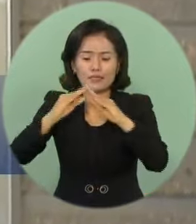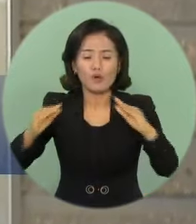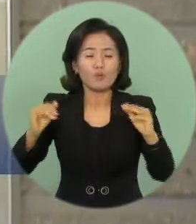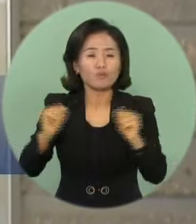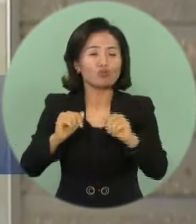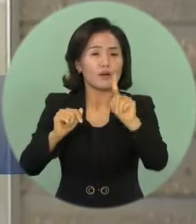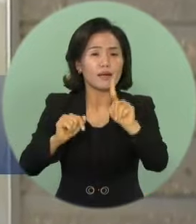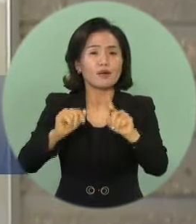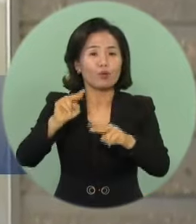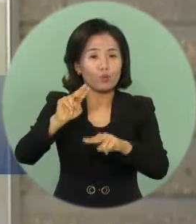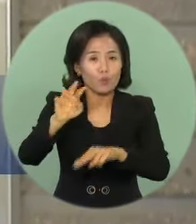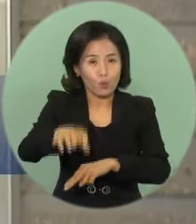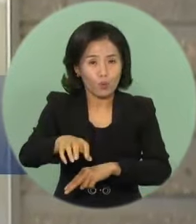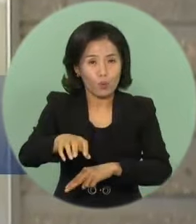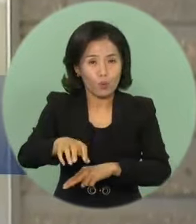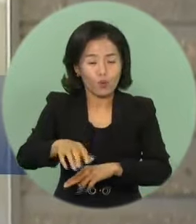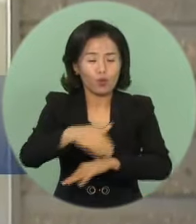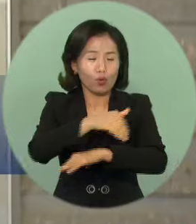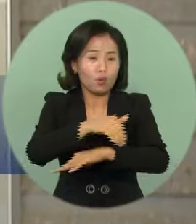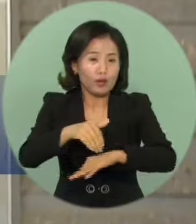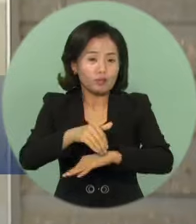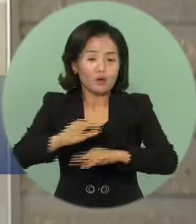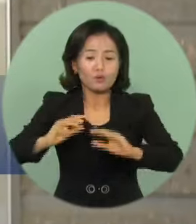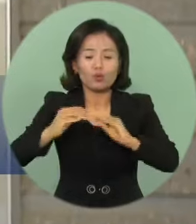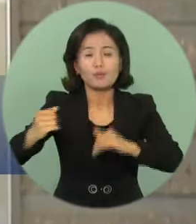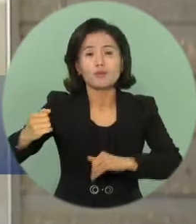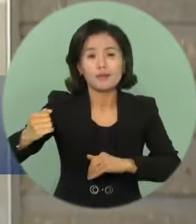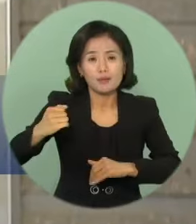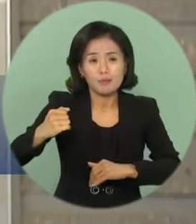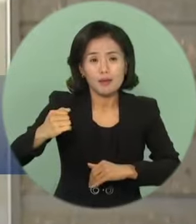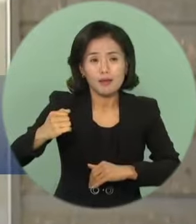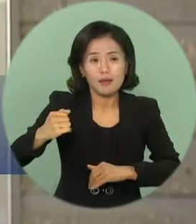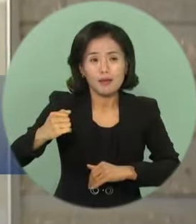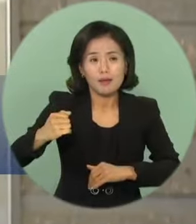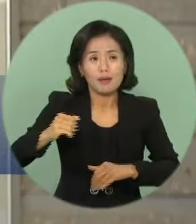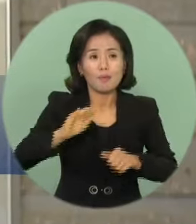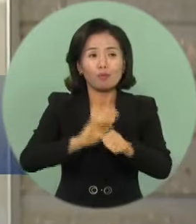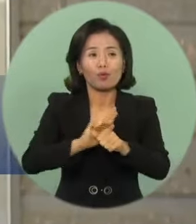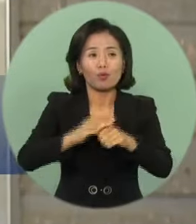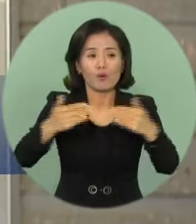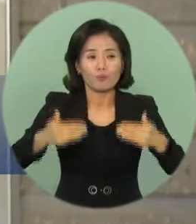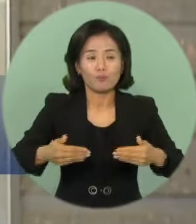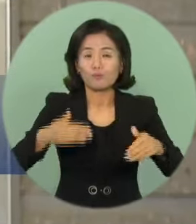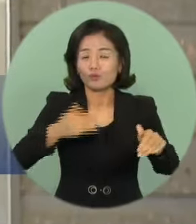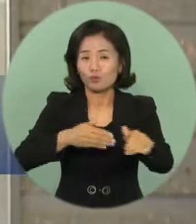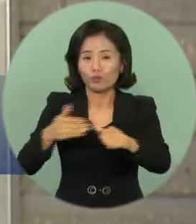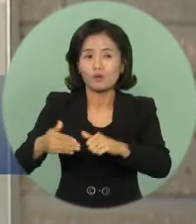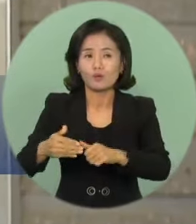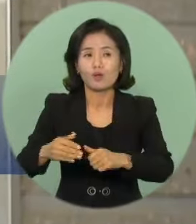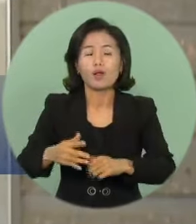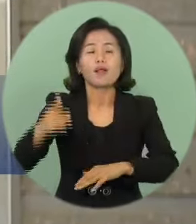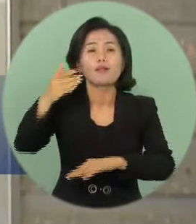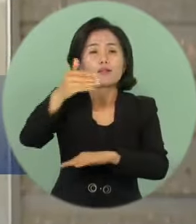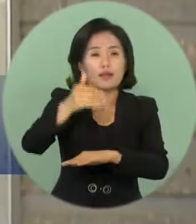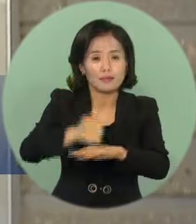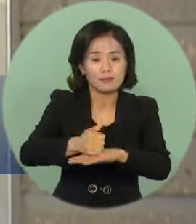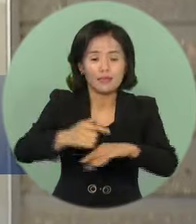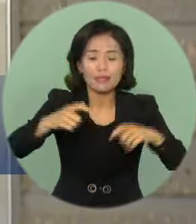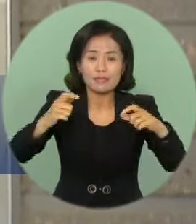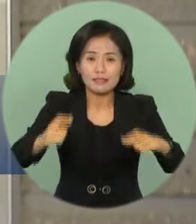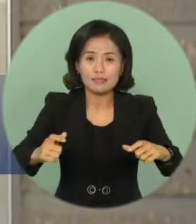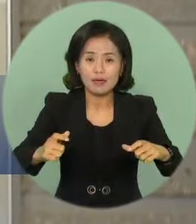한석 전략적으로 좀 우리 국민의 힘에 밀어 주시면은 거기 나중에